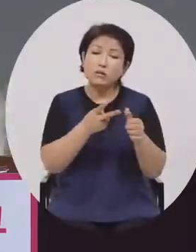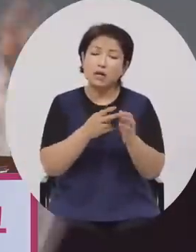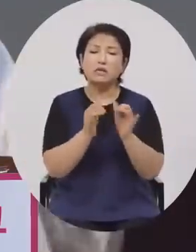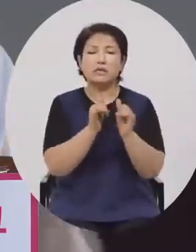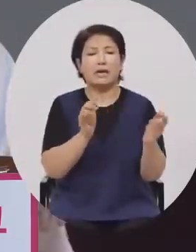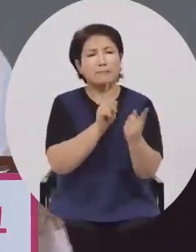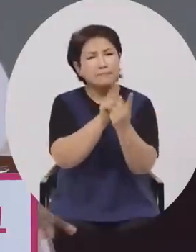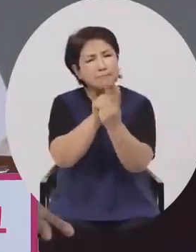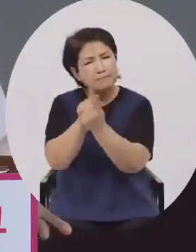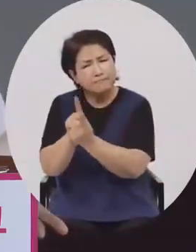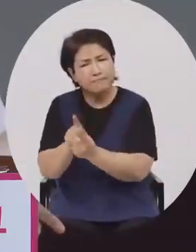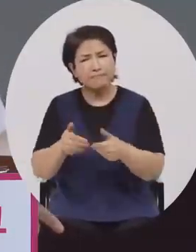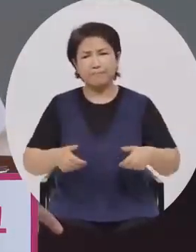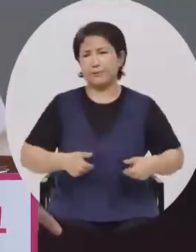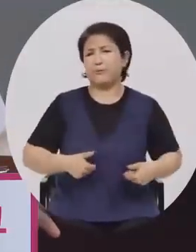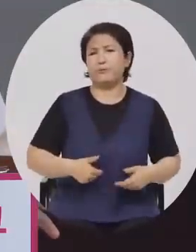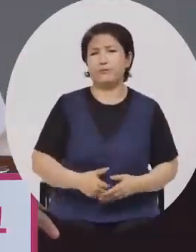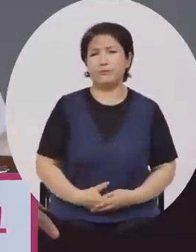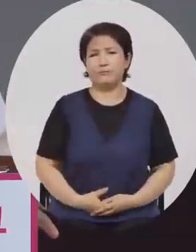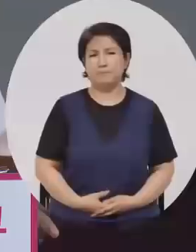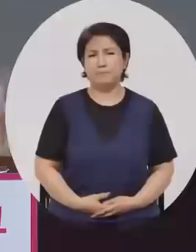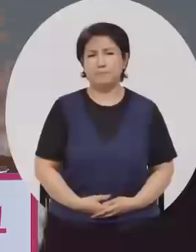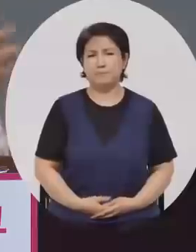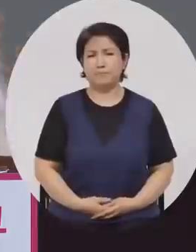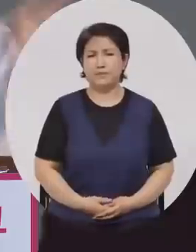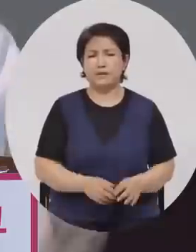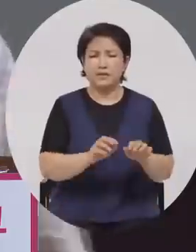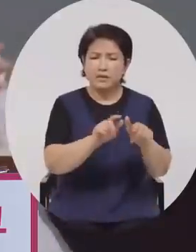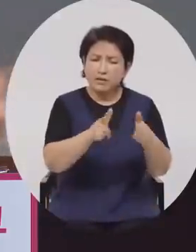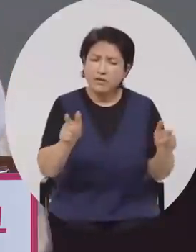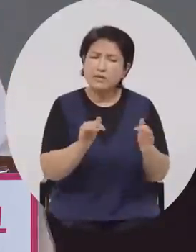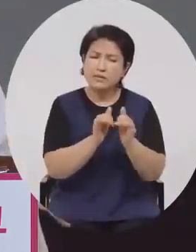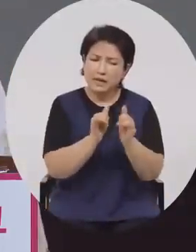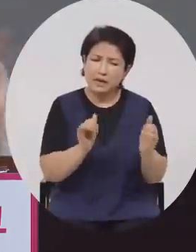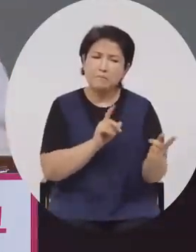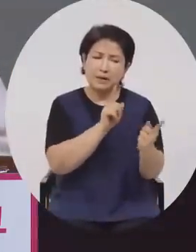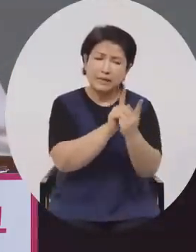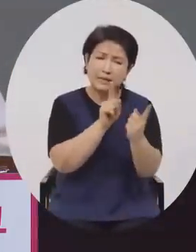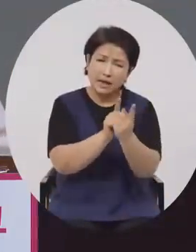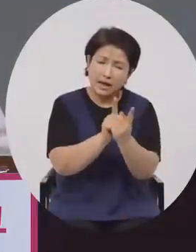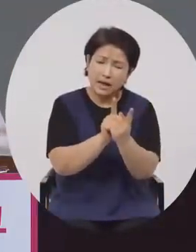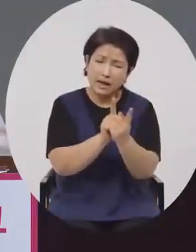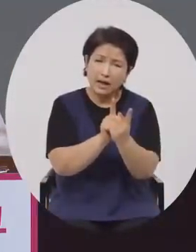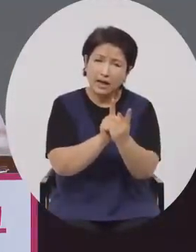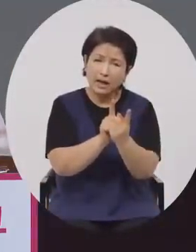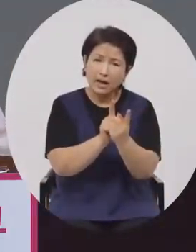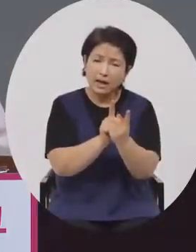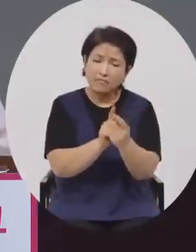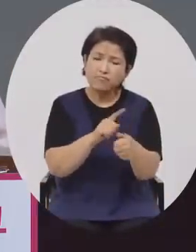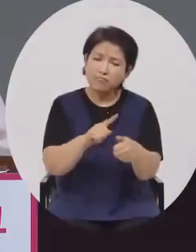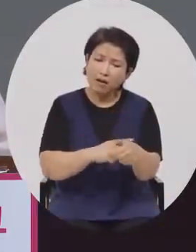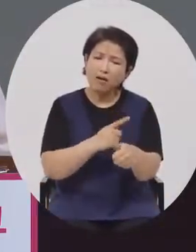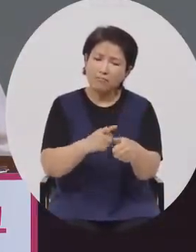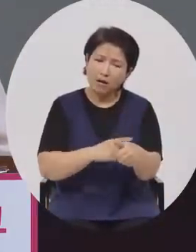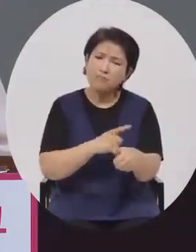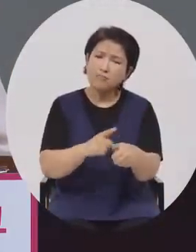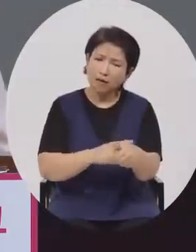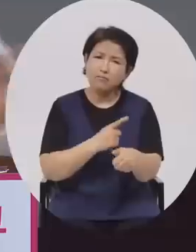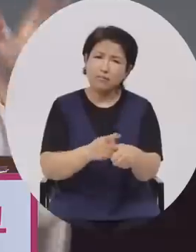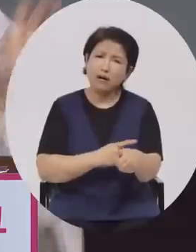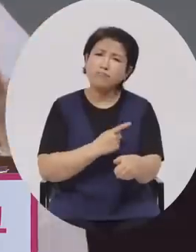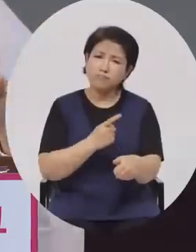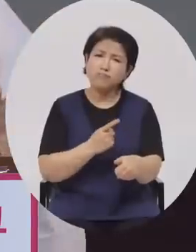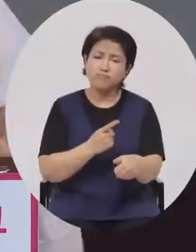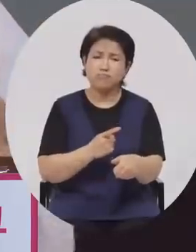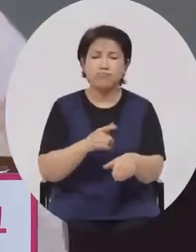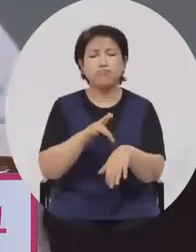자꾸 사람을 만나야 돼. 이 사람도 만나고 저 사람도 만나고 그러면 이제 이게 습관이 되면 좀 완화가 돼.